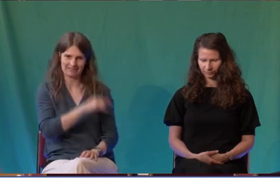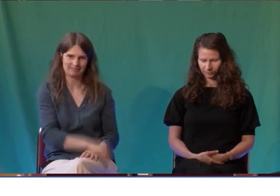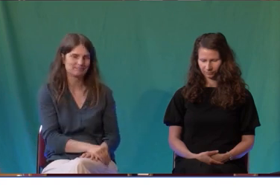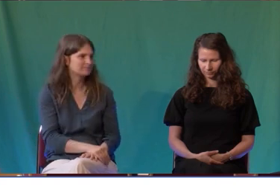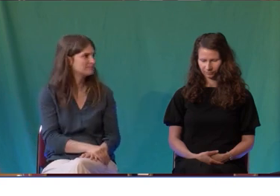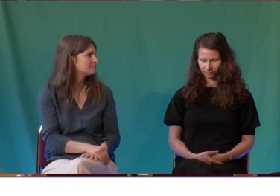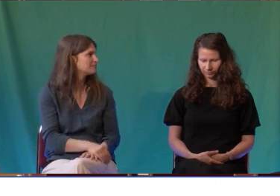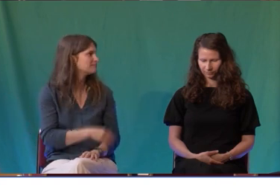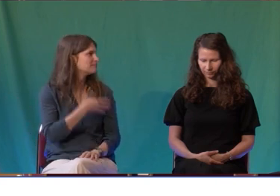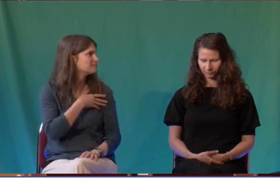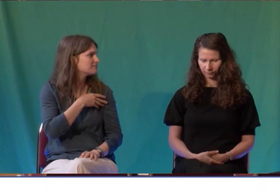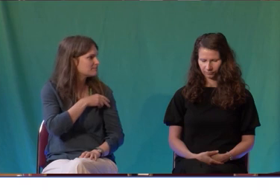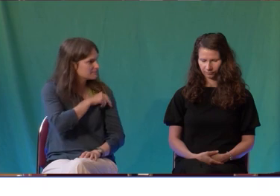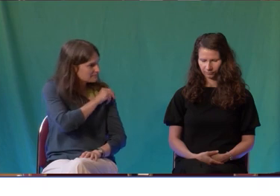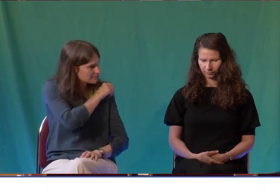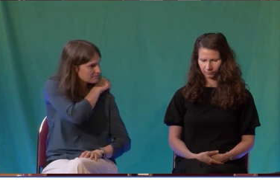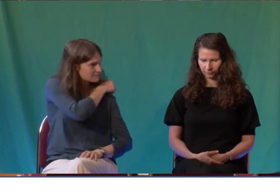so die Uhr brauche ich trotzdem